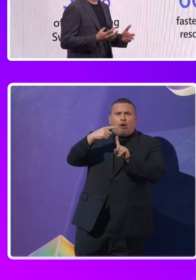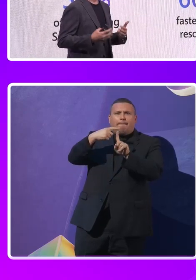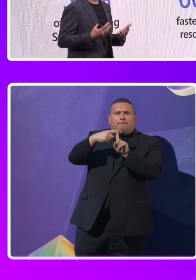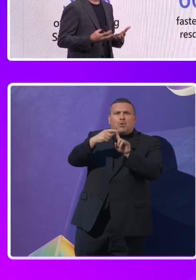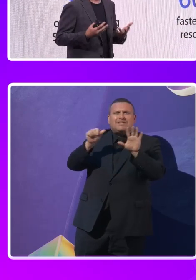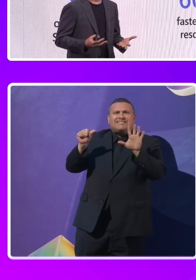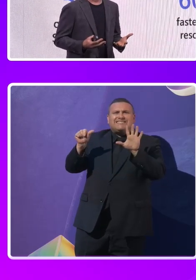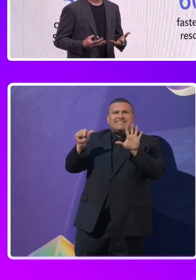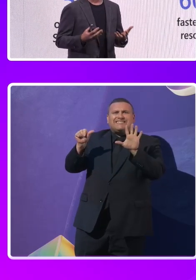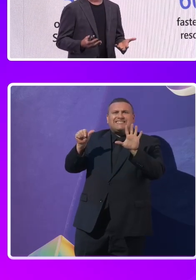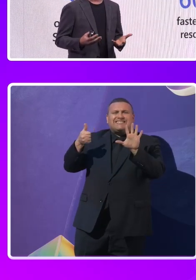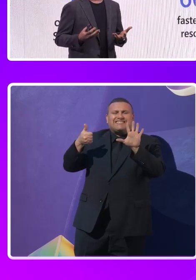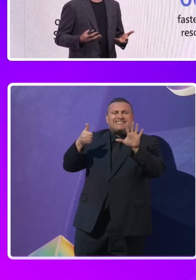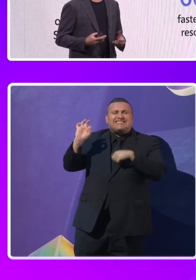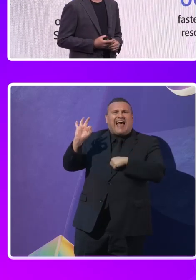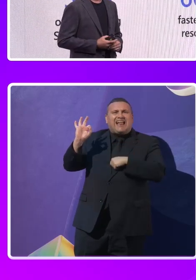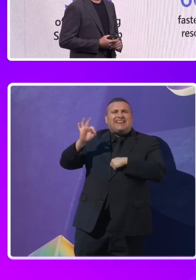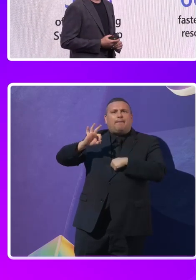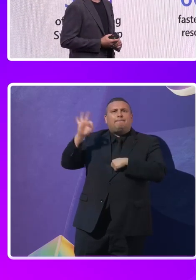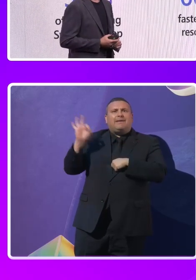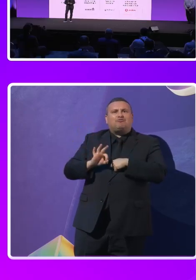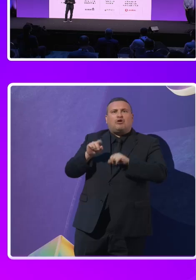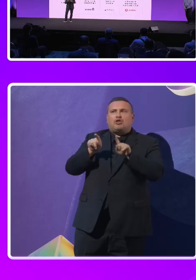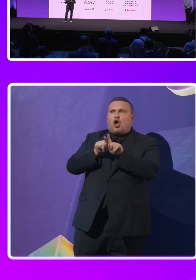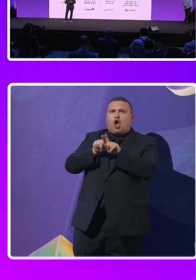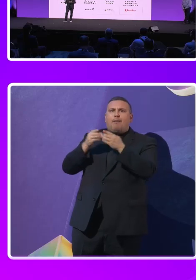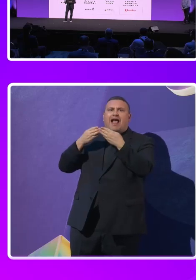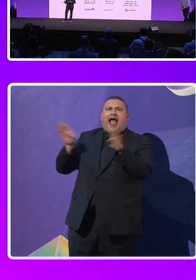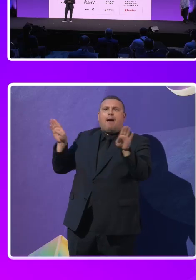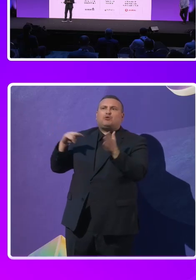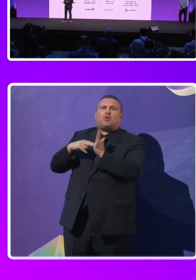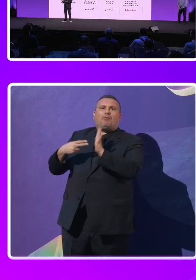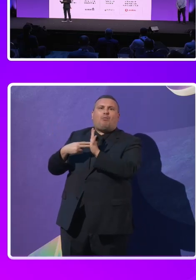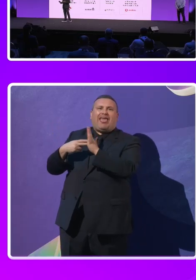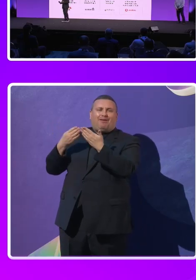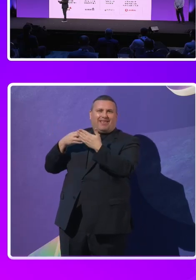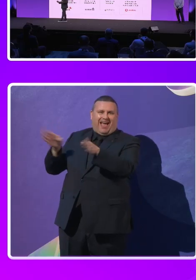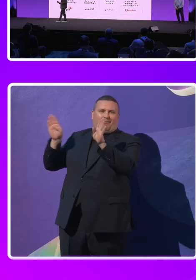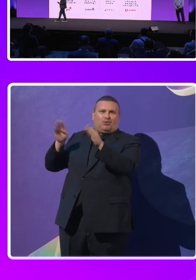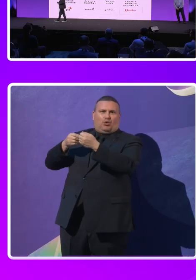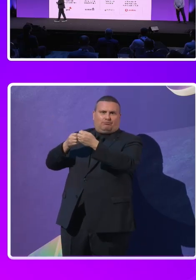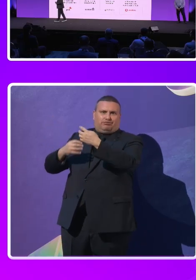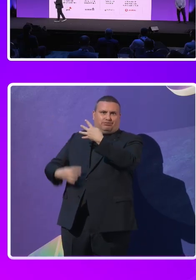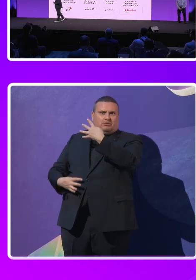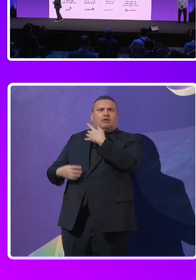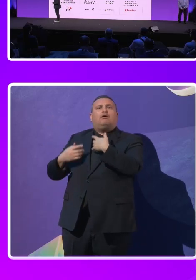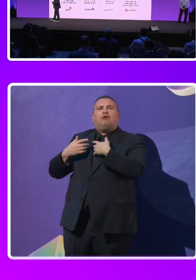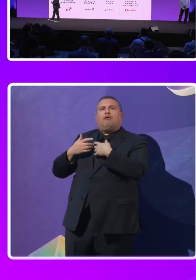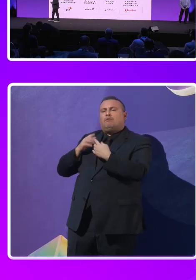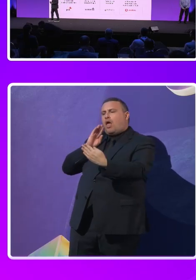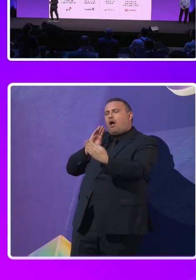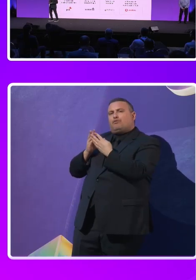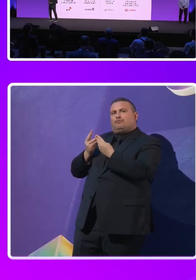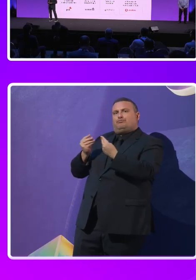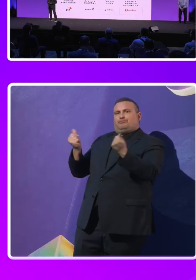del risoluzione dei ticket del supporto che hanno avuto ultimo esempio di questa serie di esempi invece è